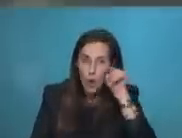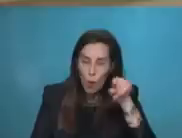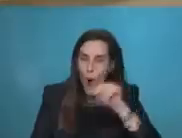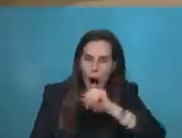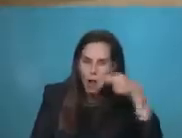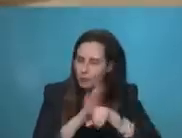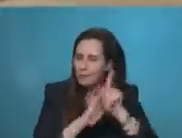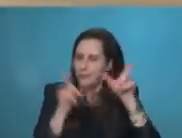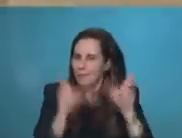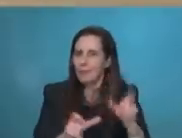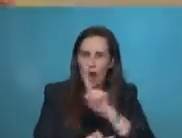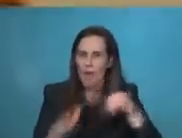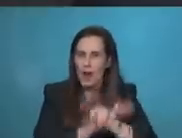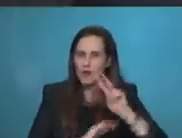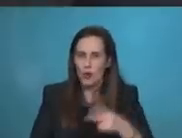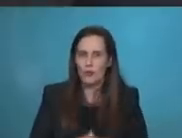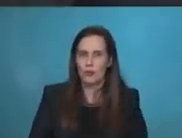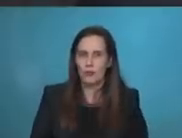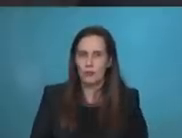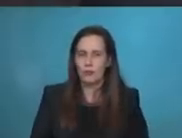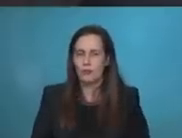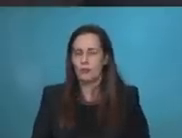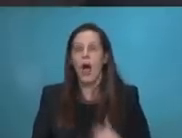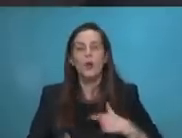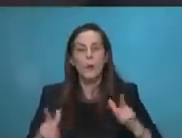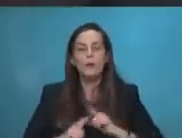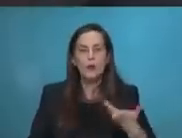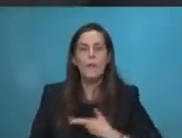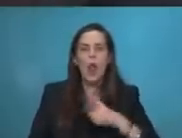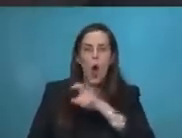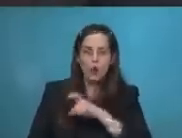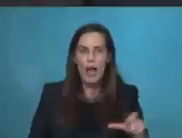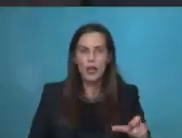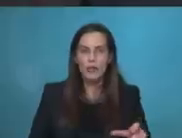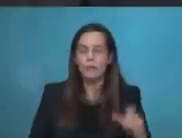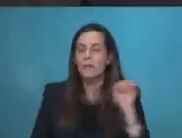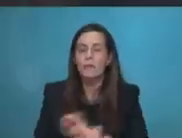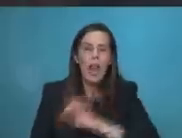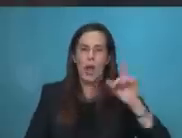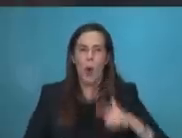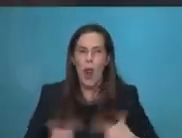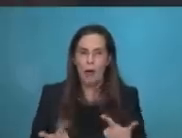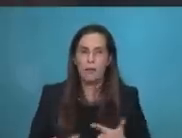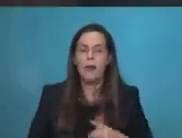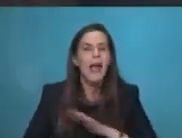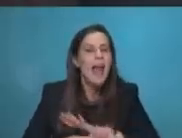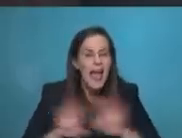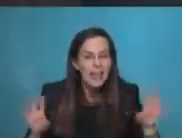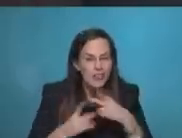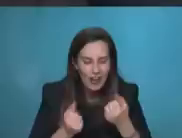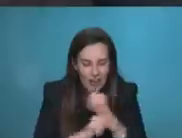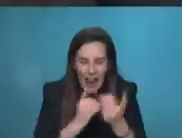גם מידיהם. This conviction we expect will bring a sentence of life without the possibility of